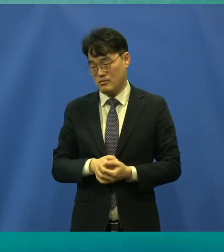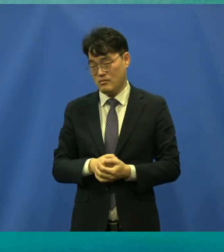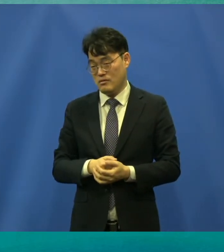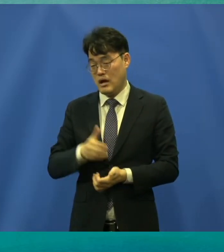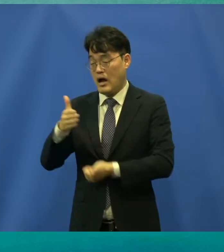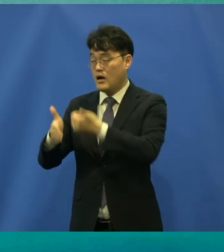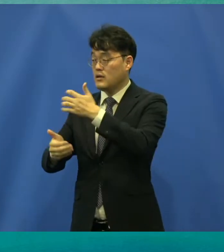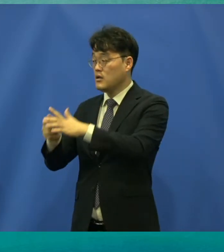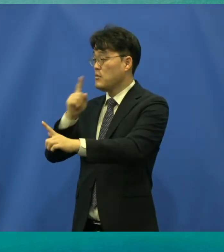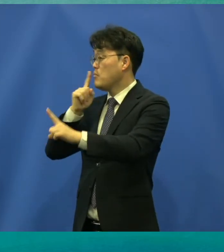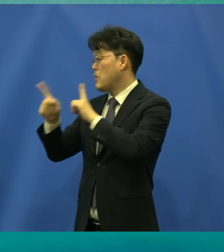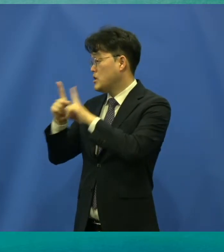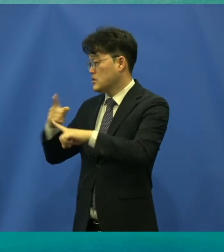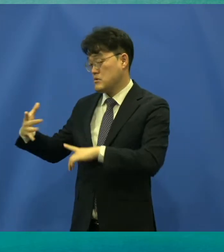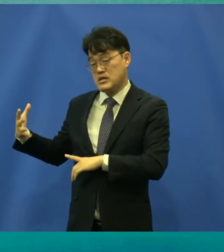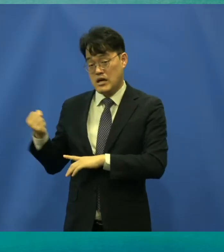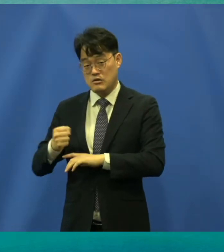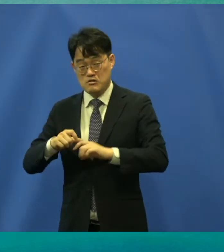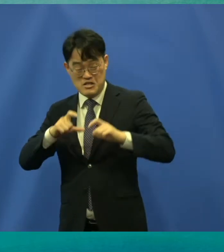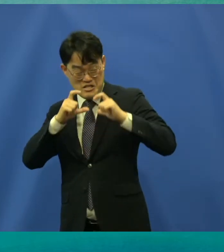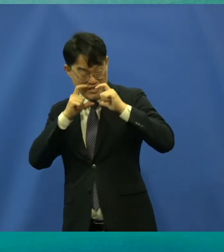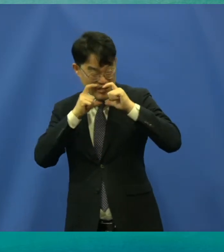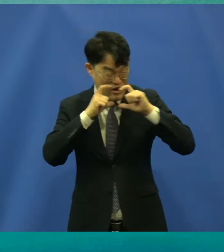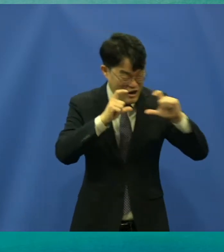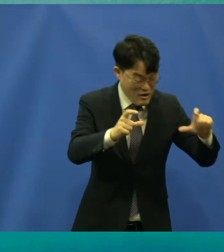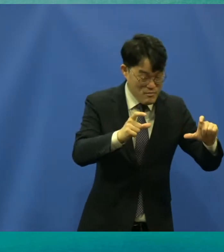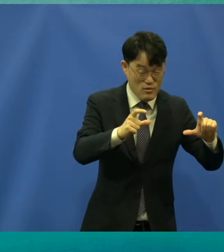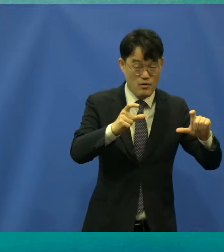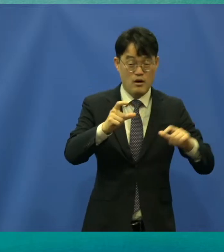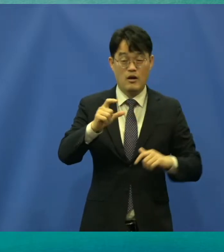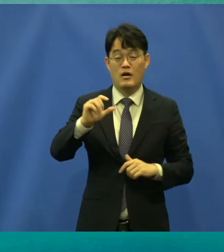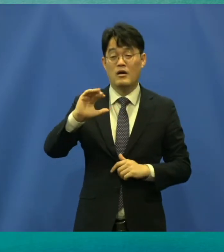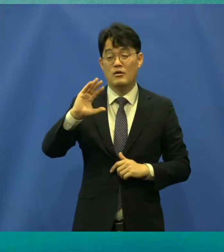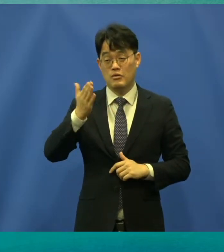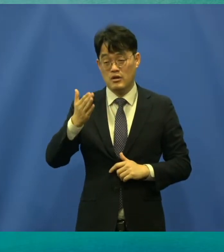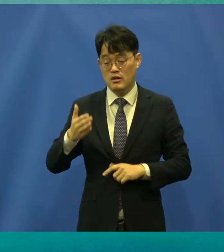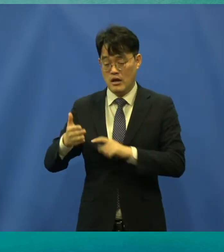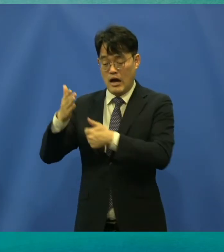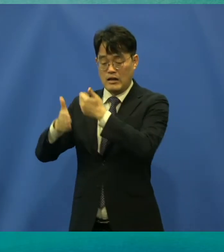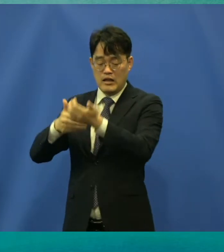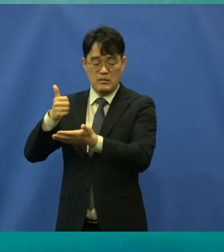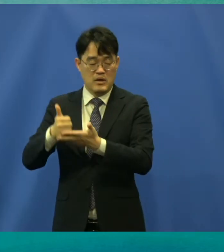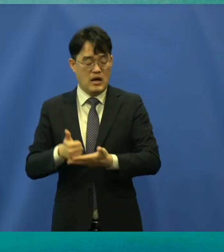거예요. 여러분, 배달하는 사람이 넉장을 부리면 주인이 속이 타.